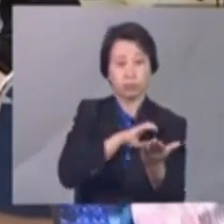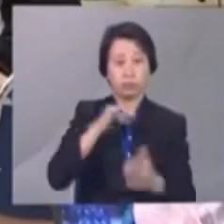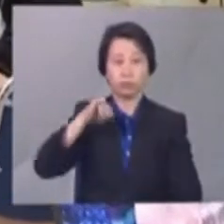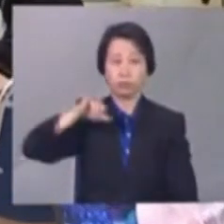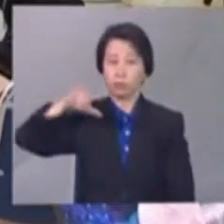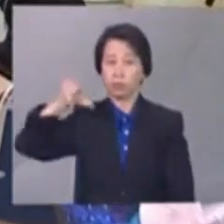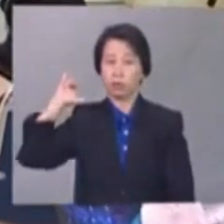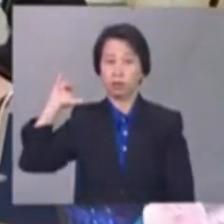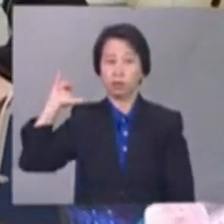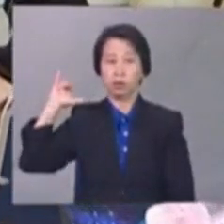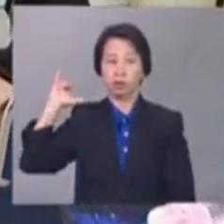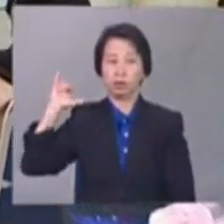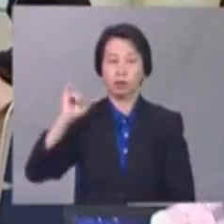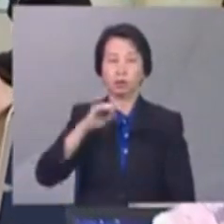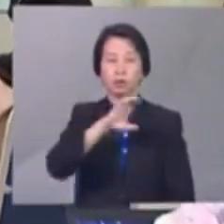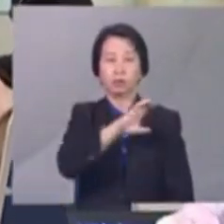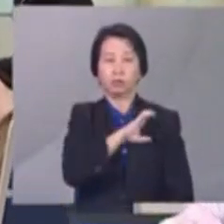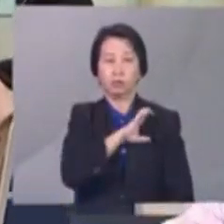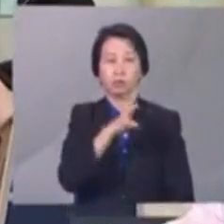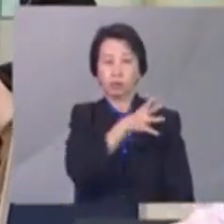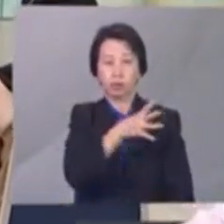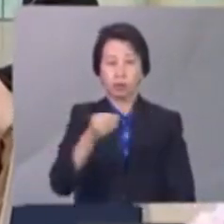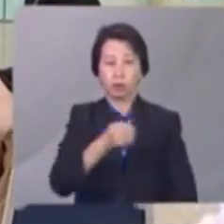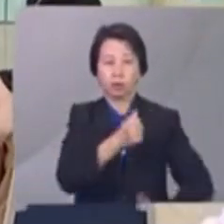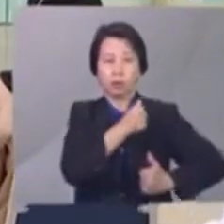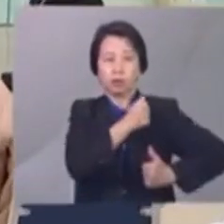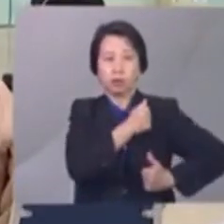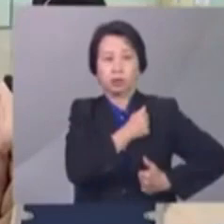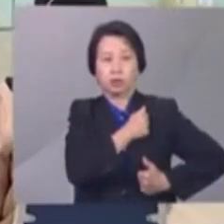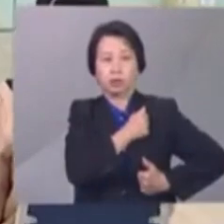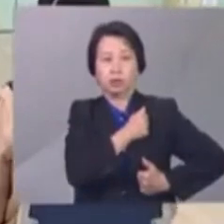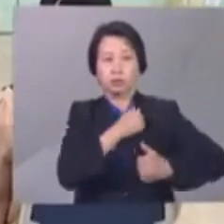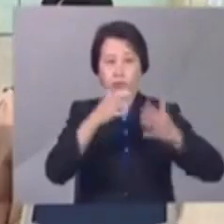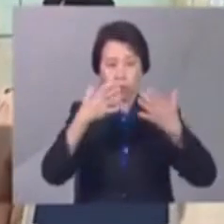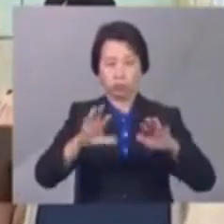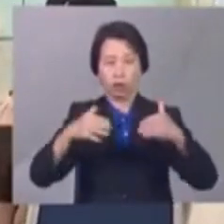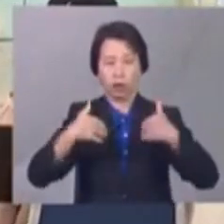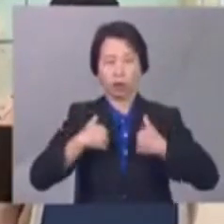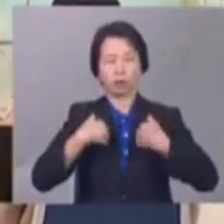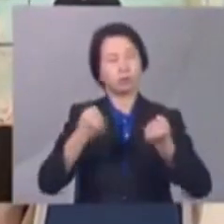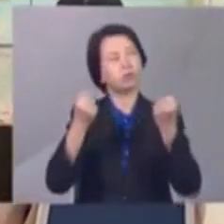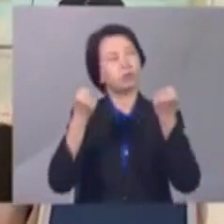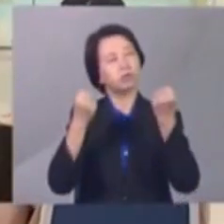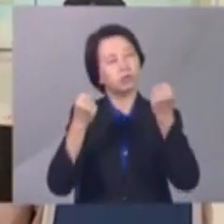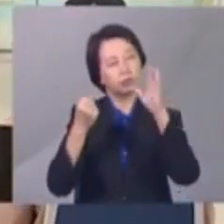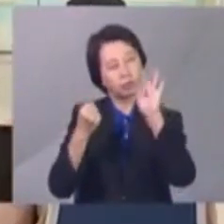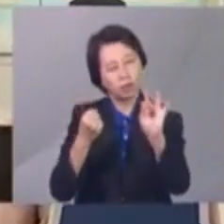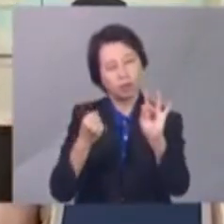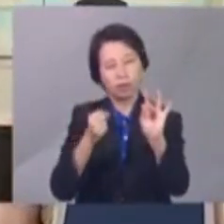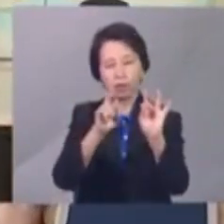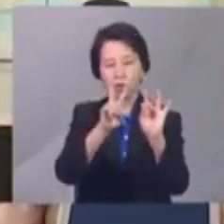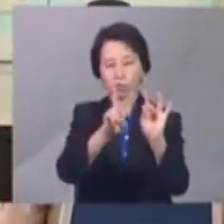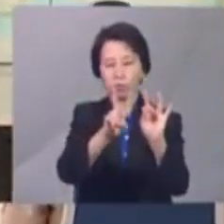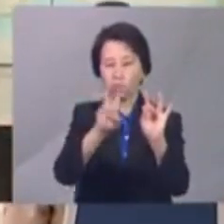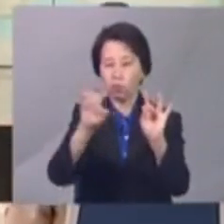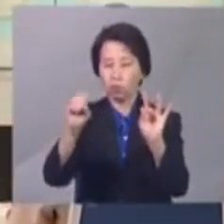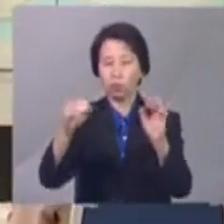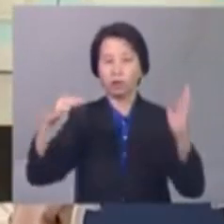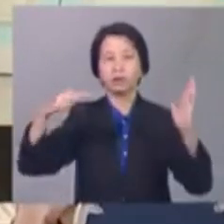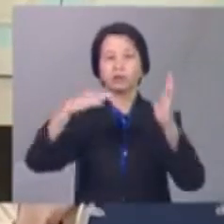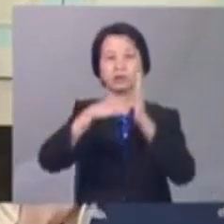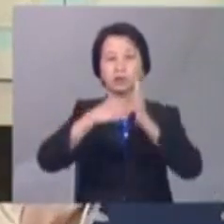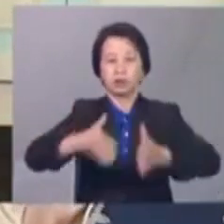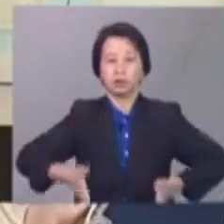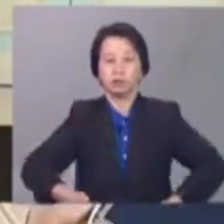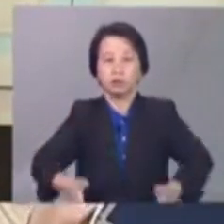Semalam, PDRM dan ATM telah mengadakan sebanyak 820 sekatan jalan